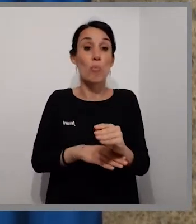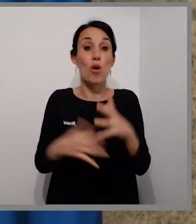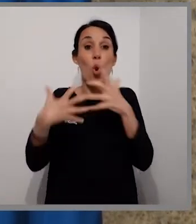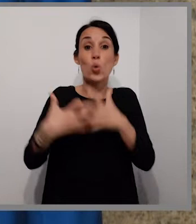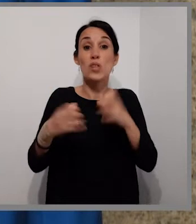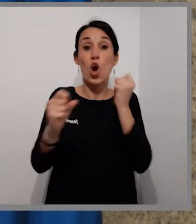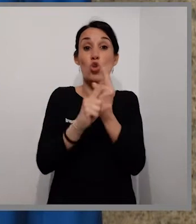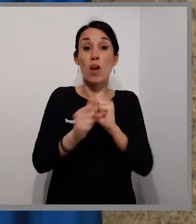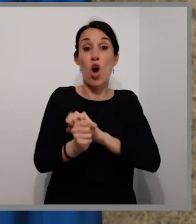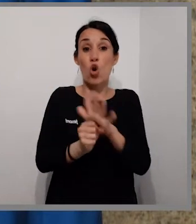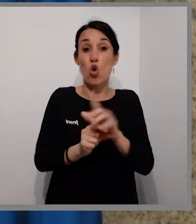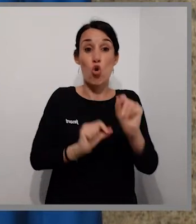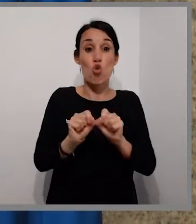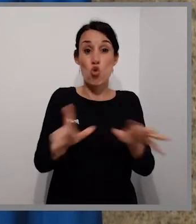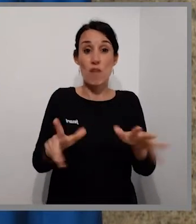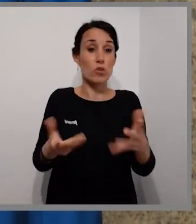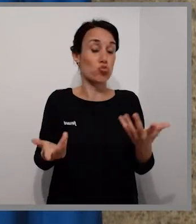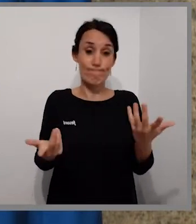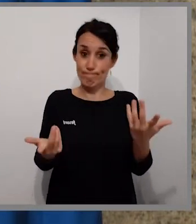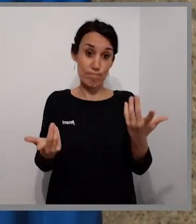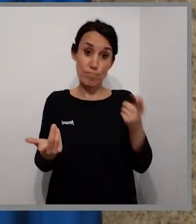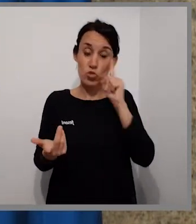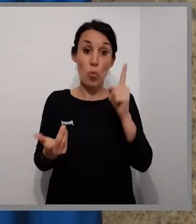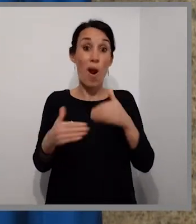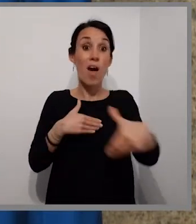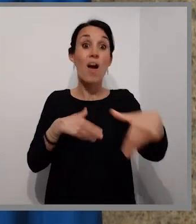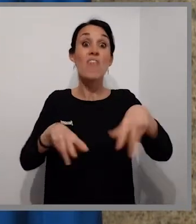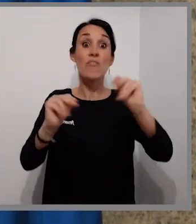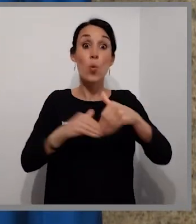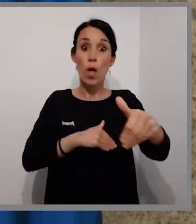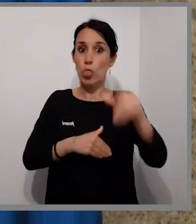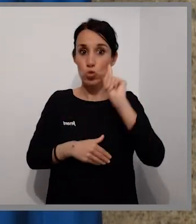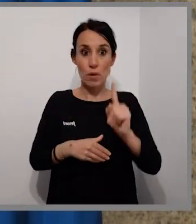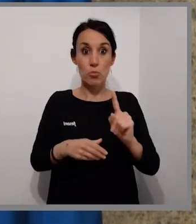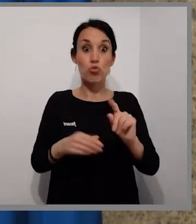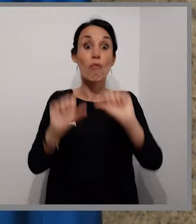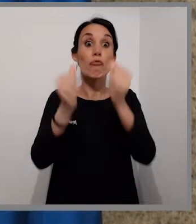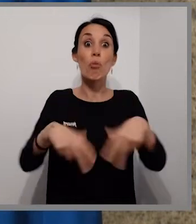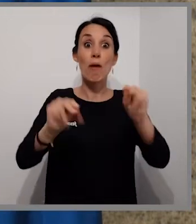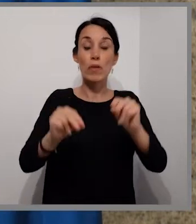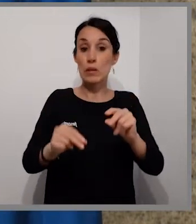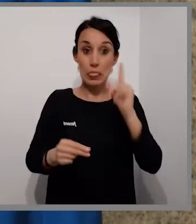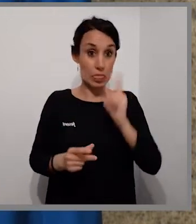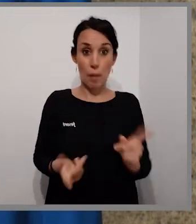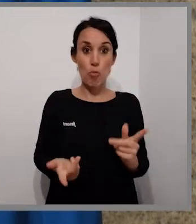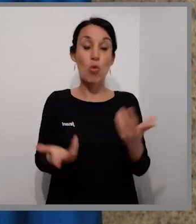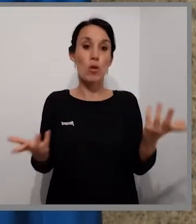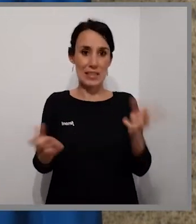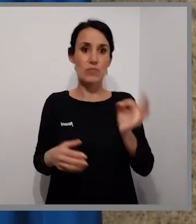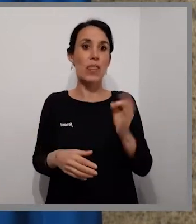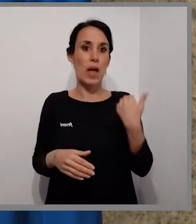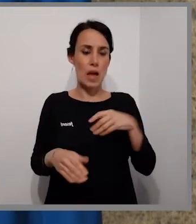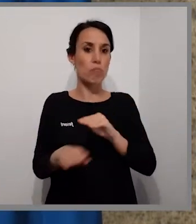la lluita contra la pandèmia, perquè encara no sabem ni quan acabarà ni de quina manera. No? És cert que nosaltres